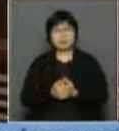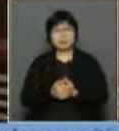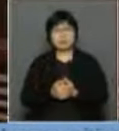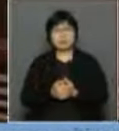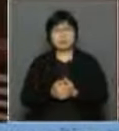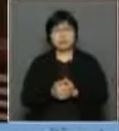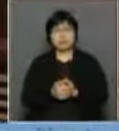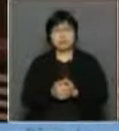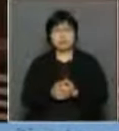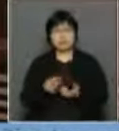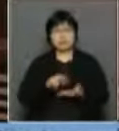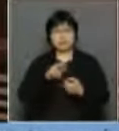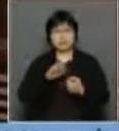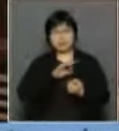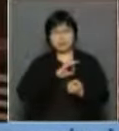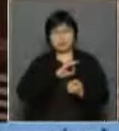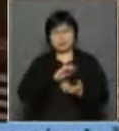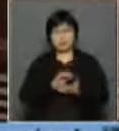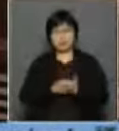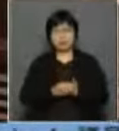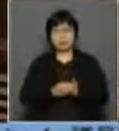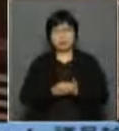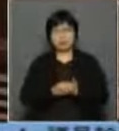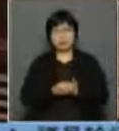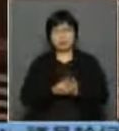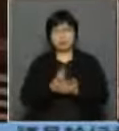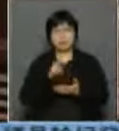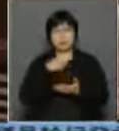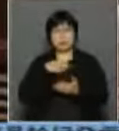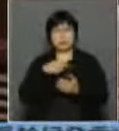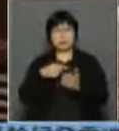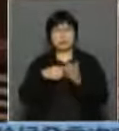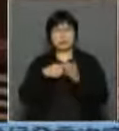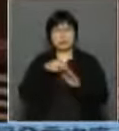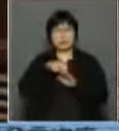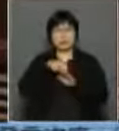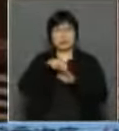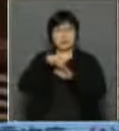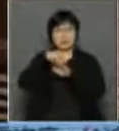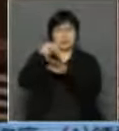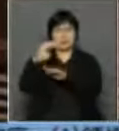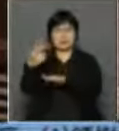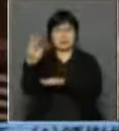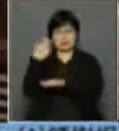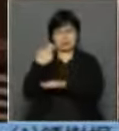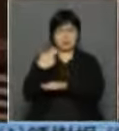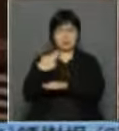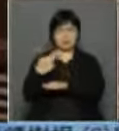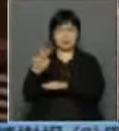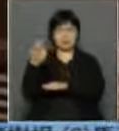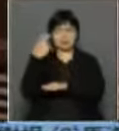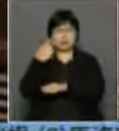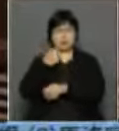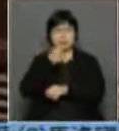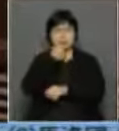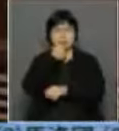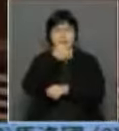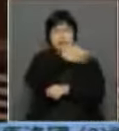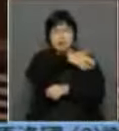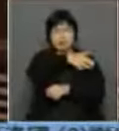就算在立法會在個電動扶梯見到我身影，已經拿著麥克風在外